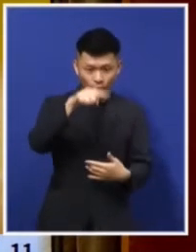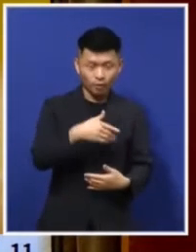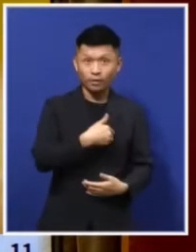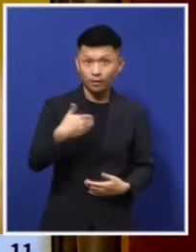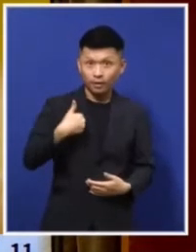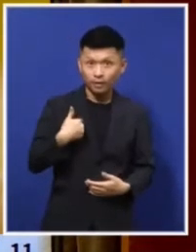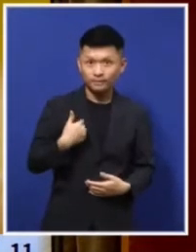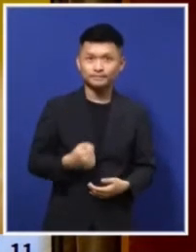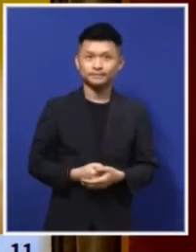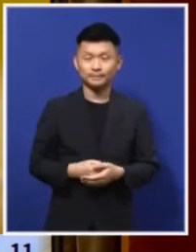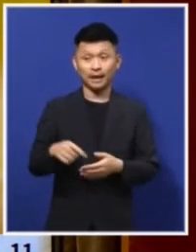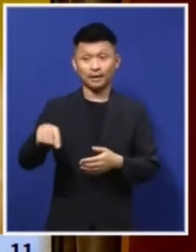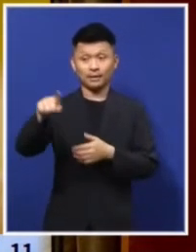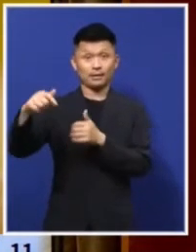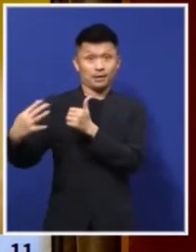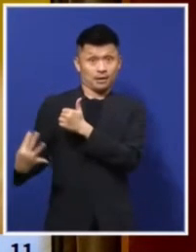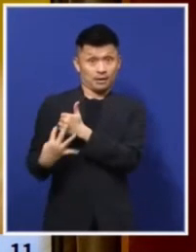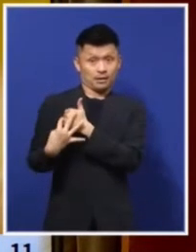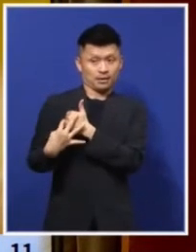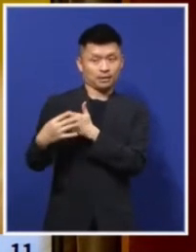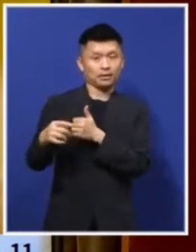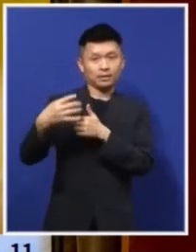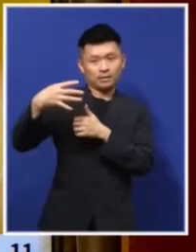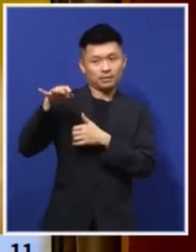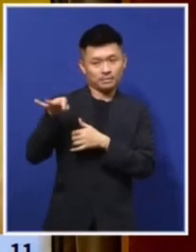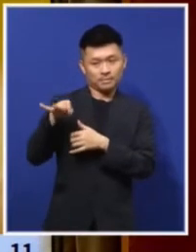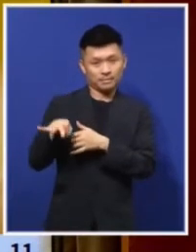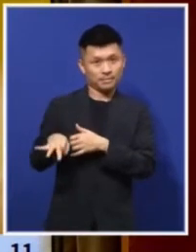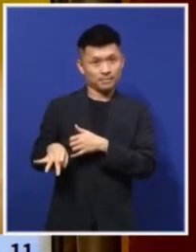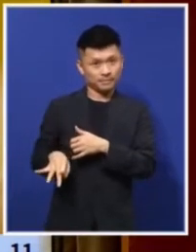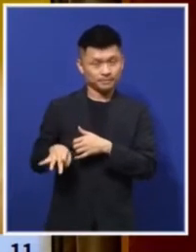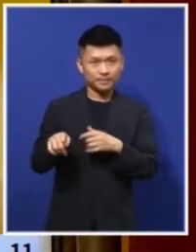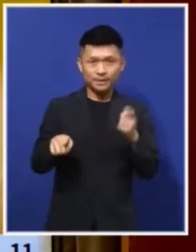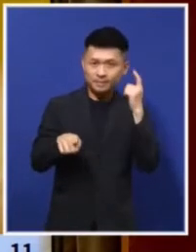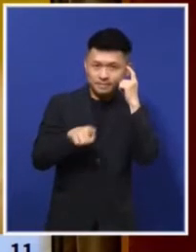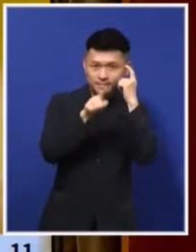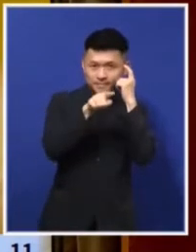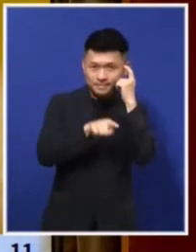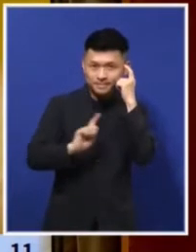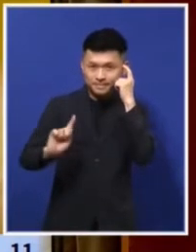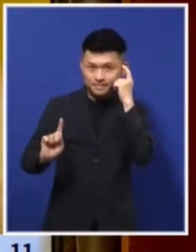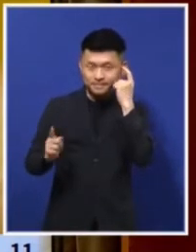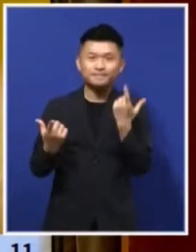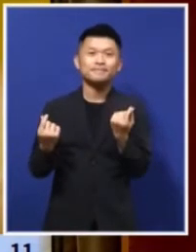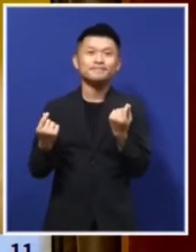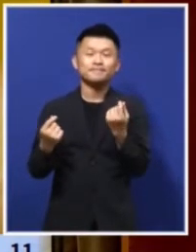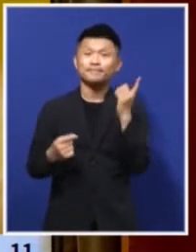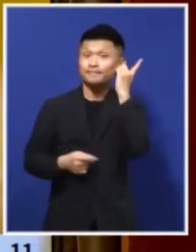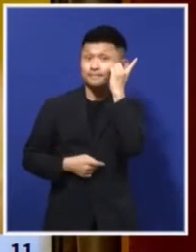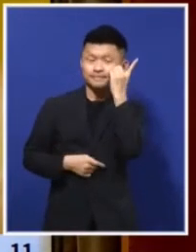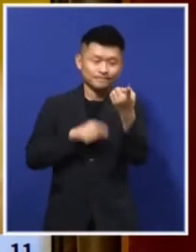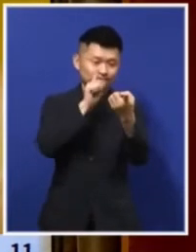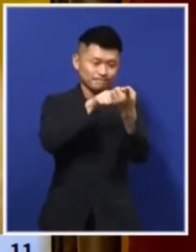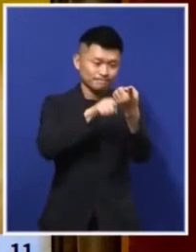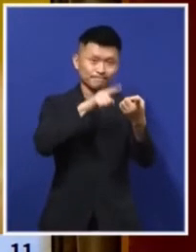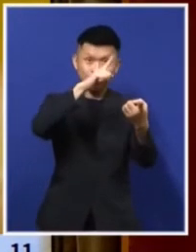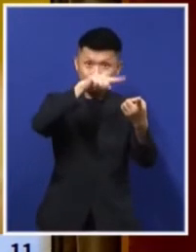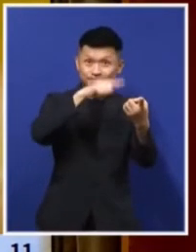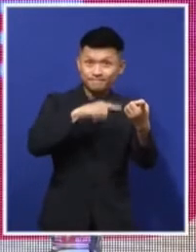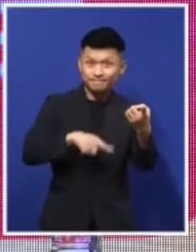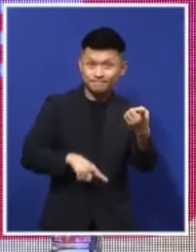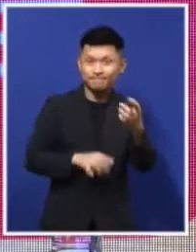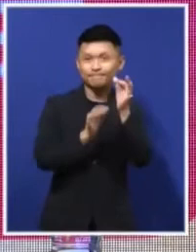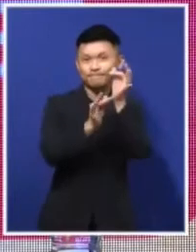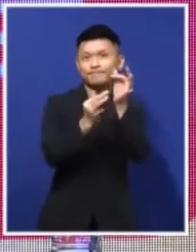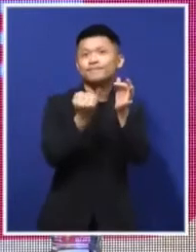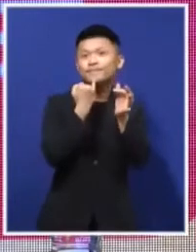些人，那这些人他要勾哪一些想要登记的加码券，就同样的在手机上面就可以完成共同